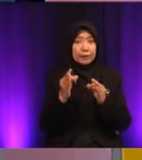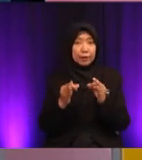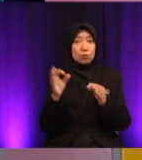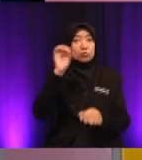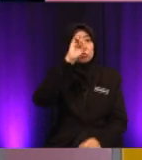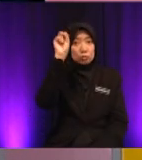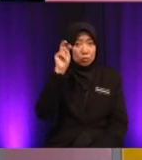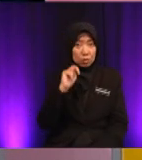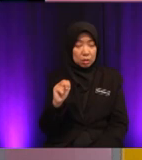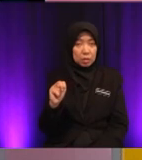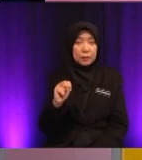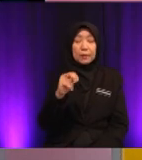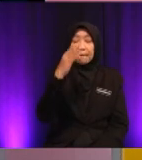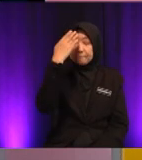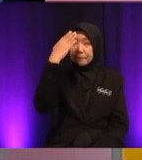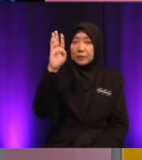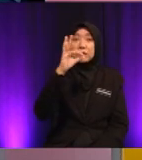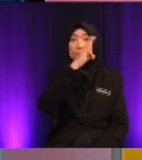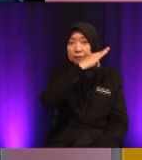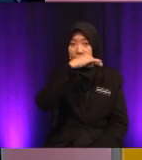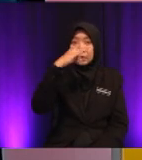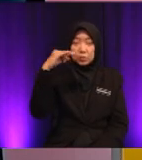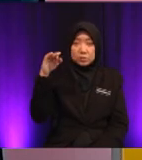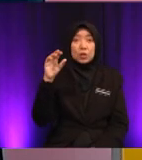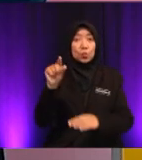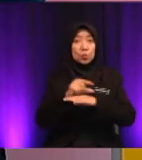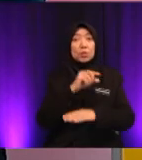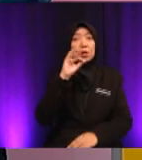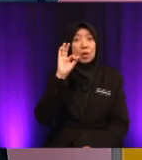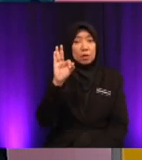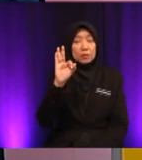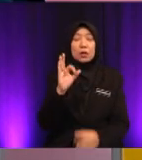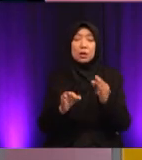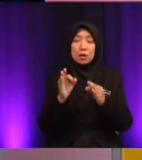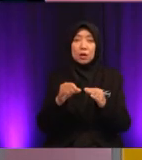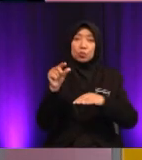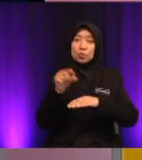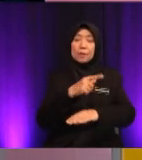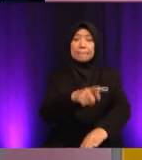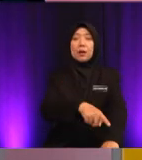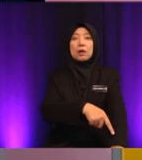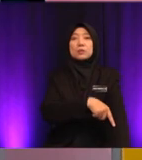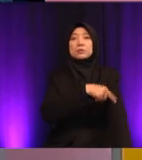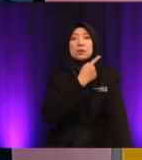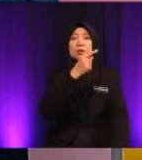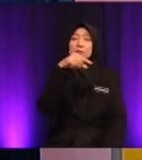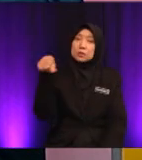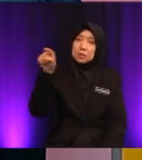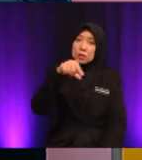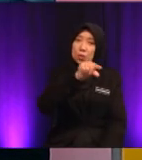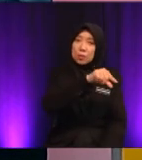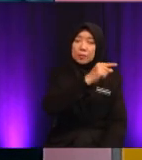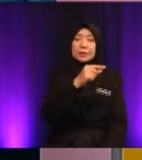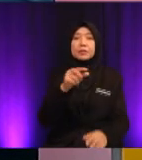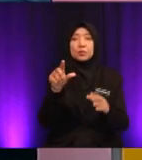soalnya beri frekuensi kita akan guna F kalau soal yang tersebut beri panjang gelombang kita akan guna lamda yang